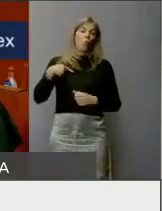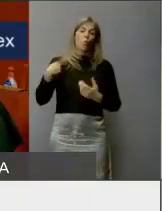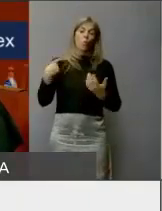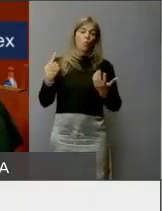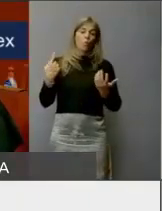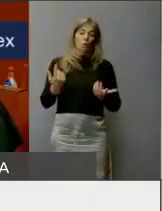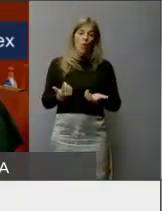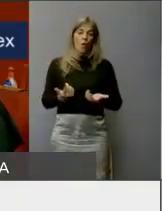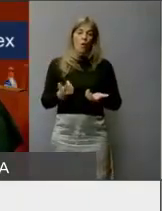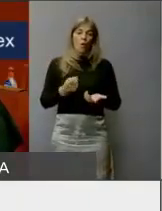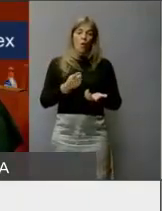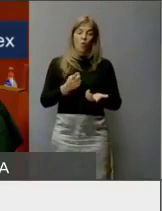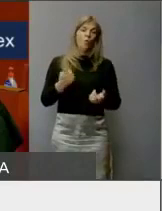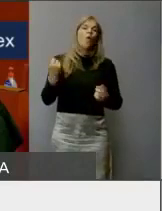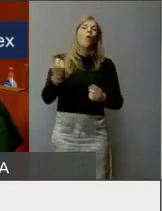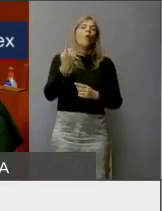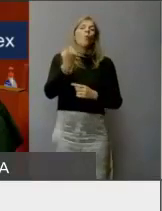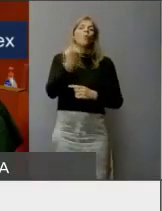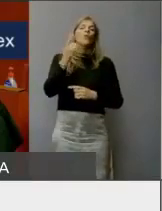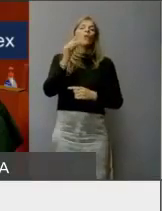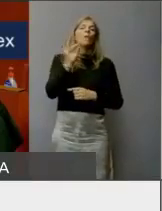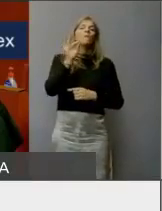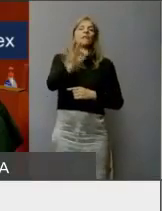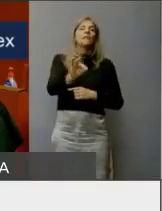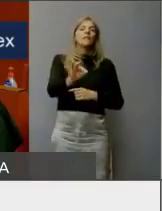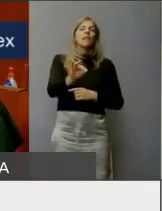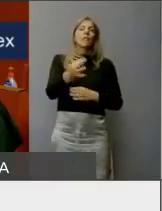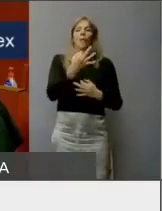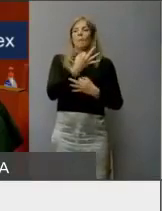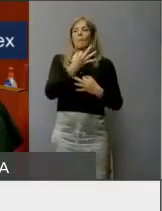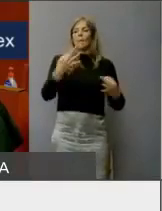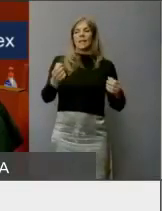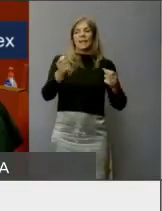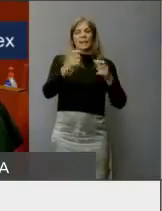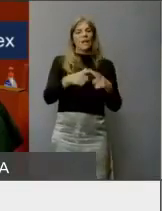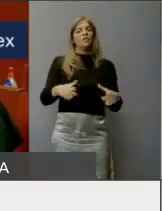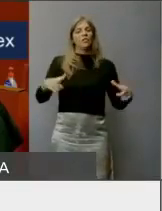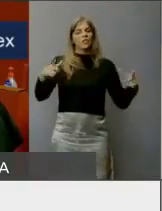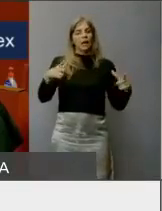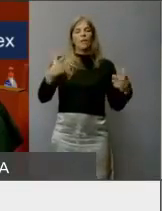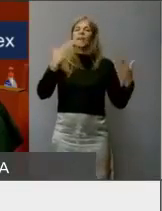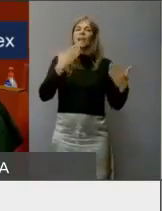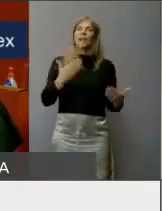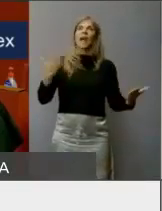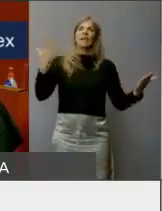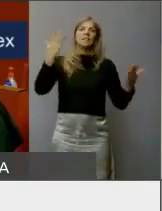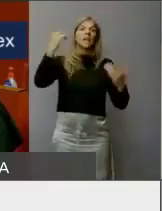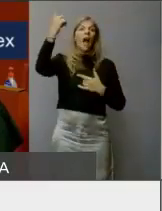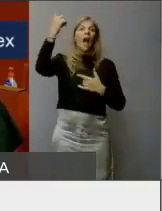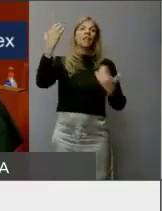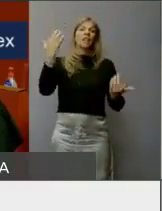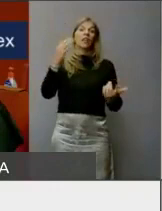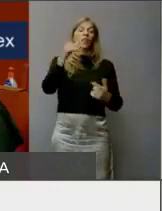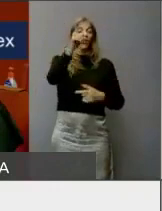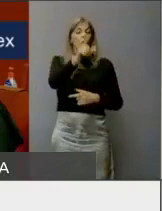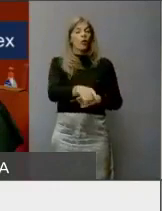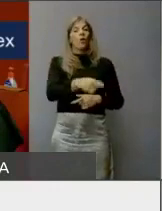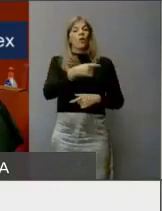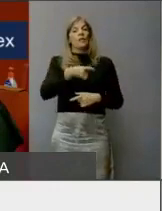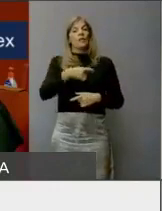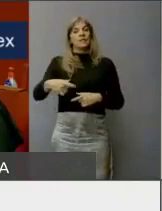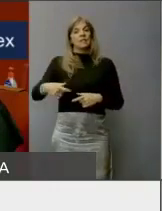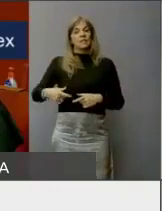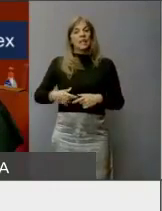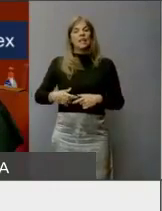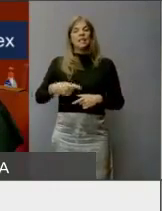ispirati dal bene comune della città perché grazie a dio abbiamo un sindaco che non risponde alle alle